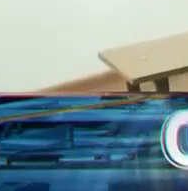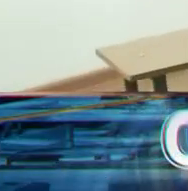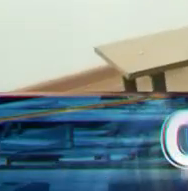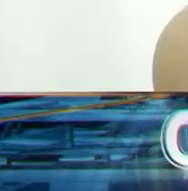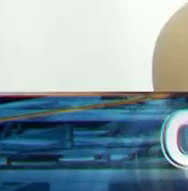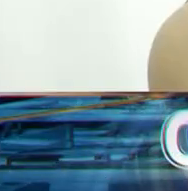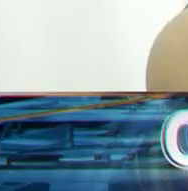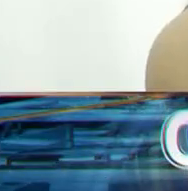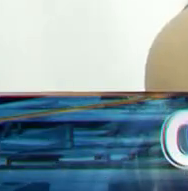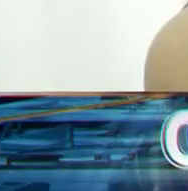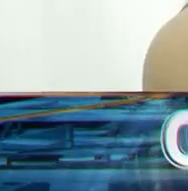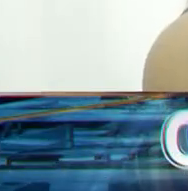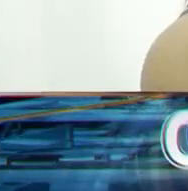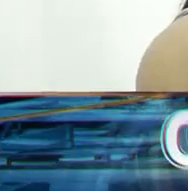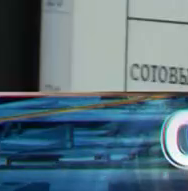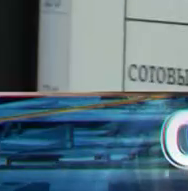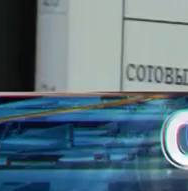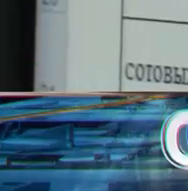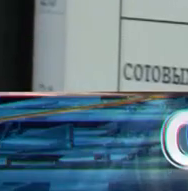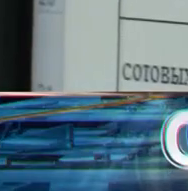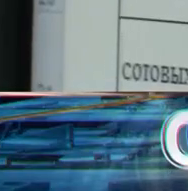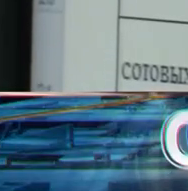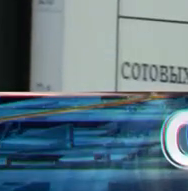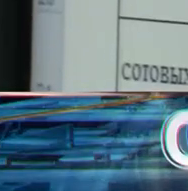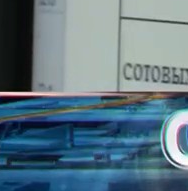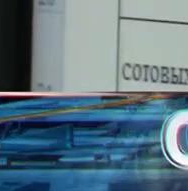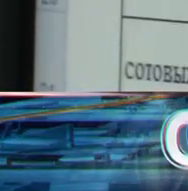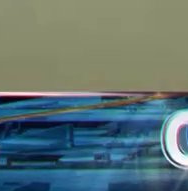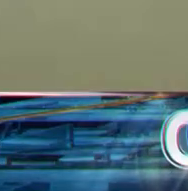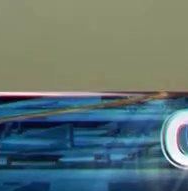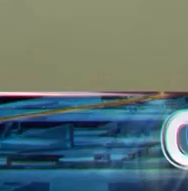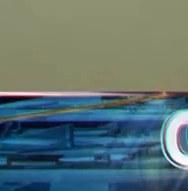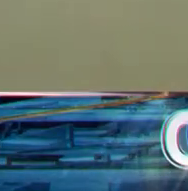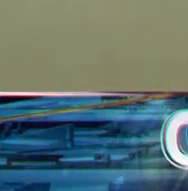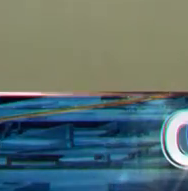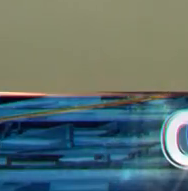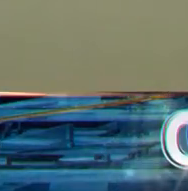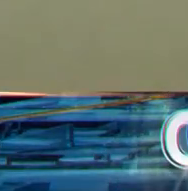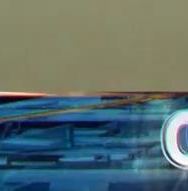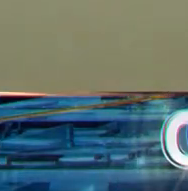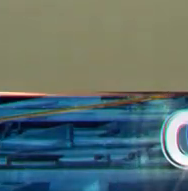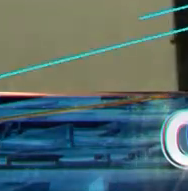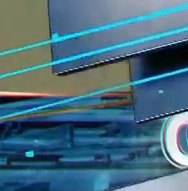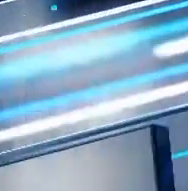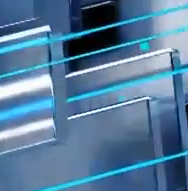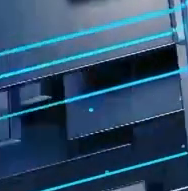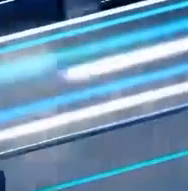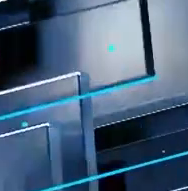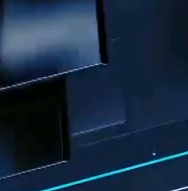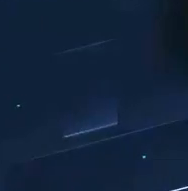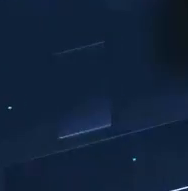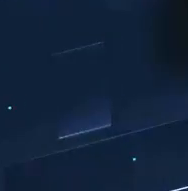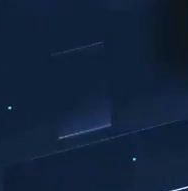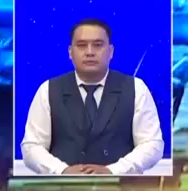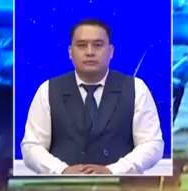Легко и просто, но незаконно. В Талдыкургане стражи порядка задержали любительницу пожить за чужой счет.